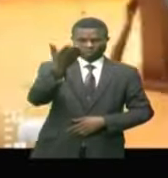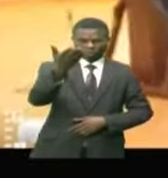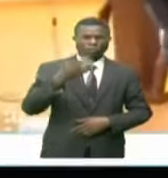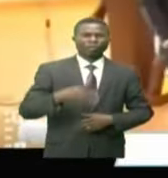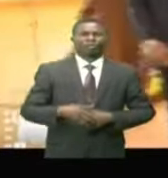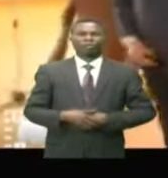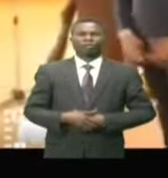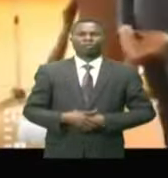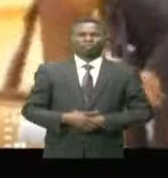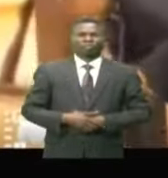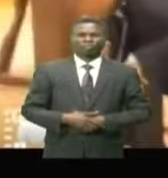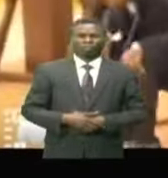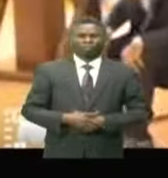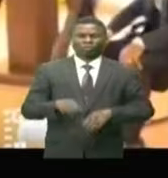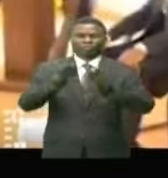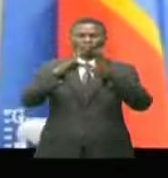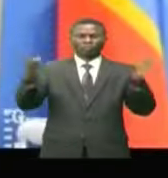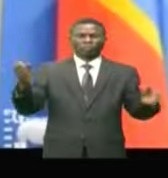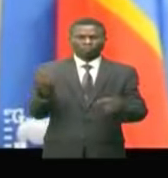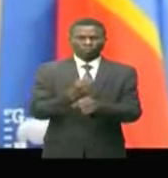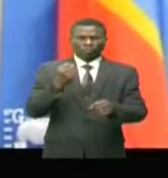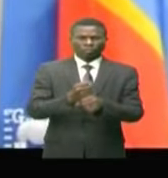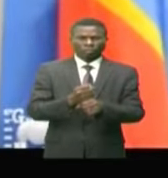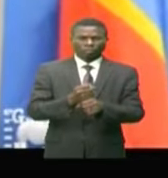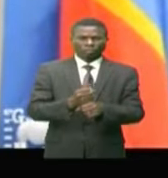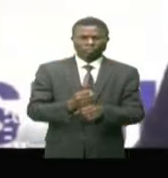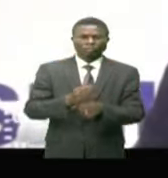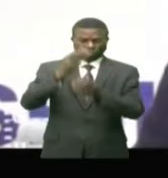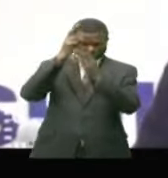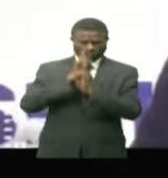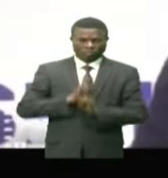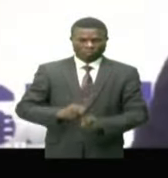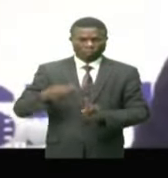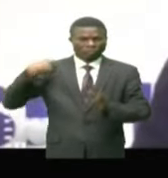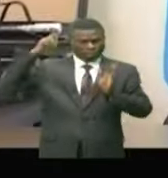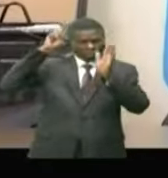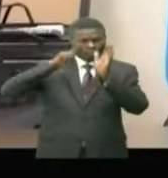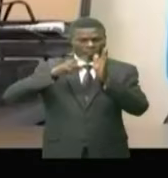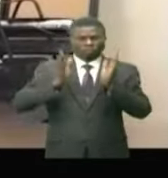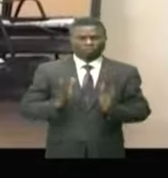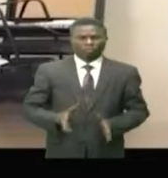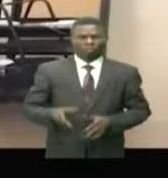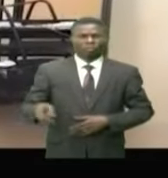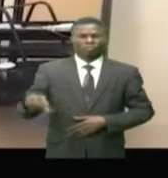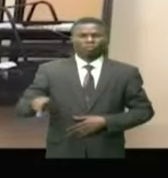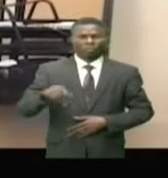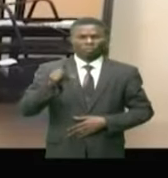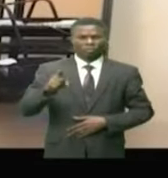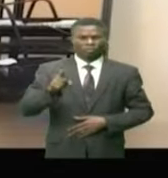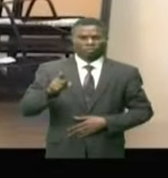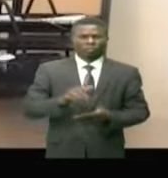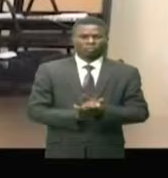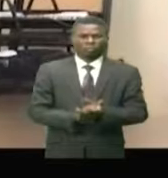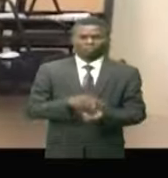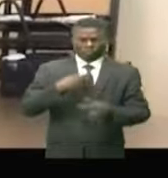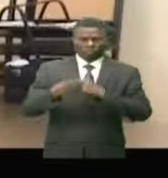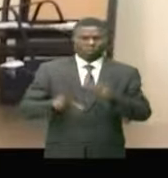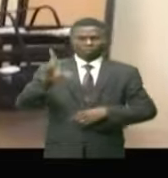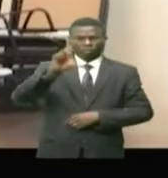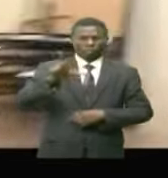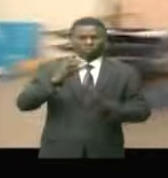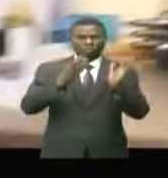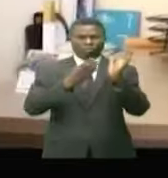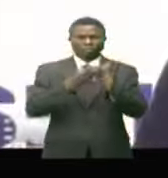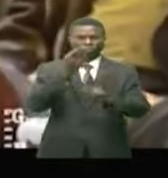La cérémonie d'ouverture de ces travaux placés sous le haut patronage du gouverneur Christophe Bassianinanga commence le lundi 9